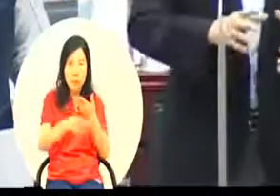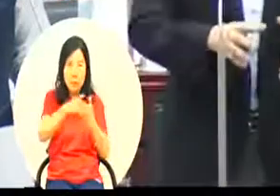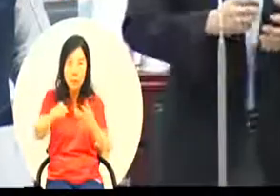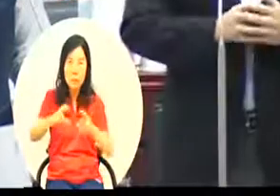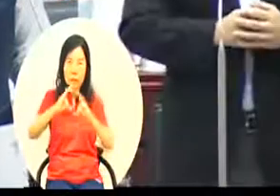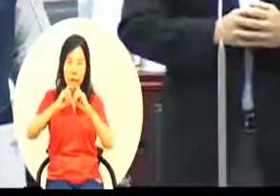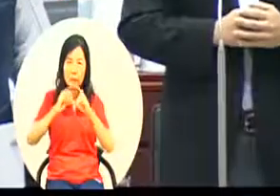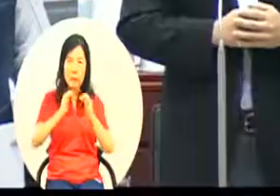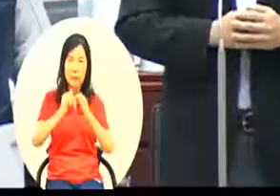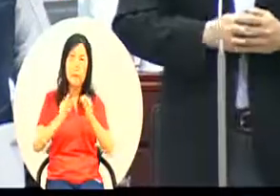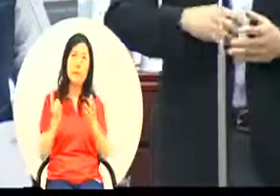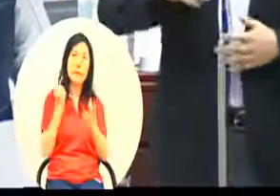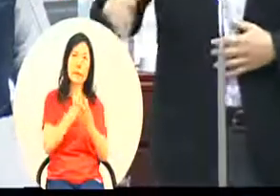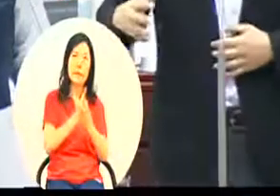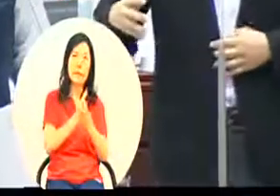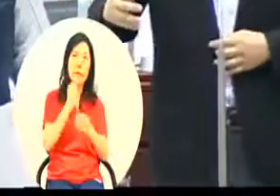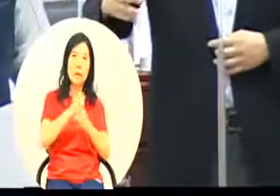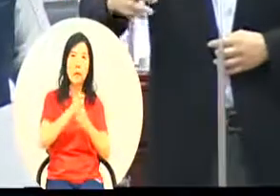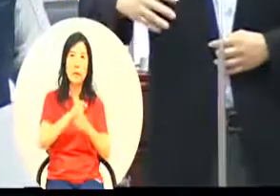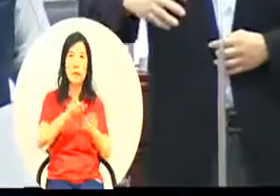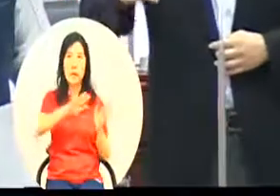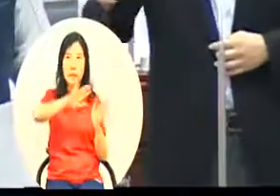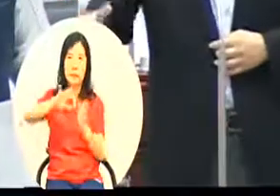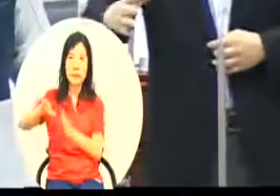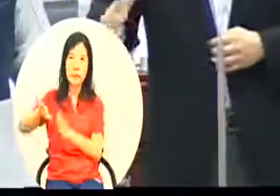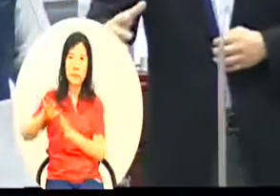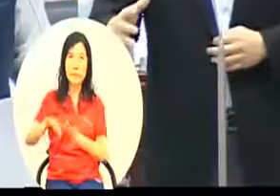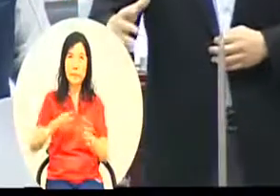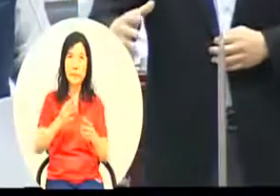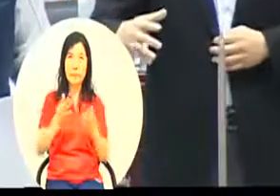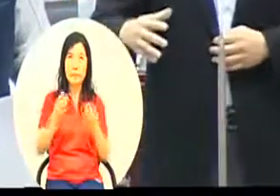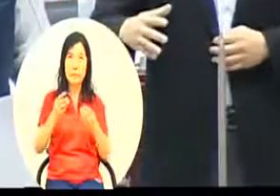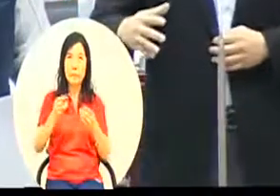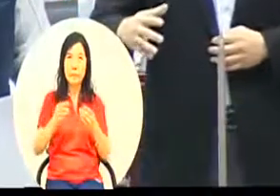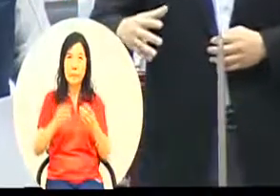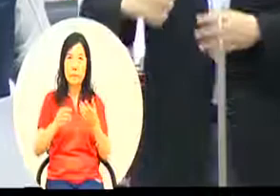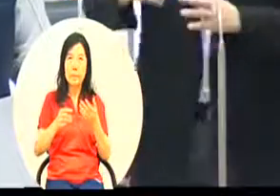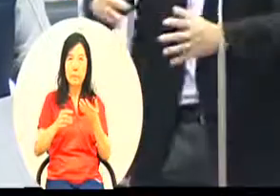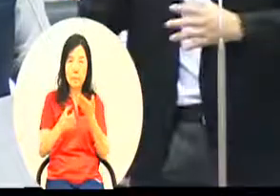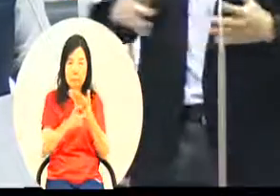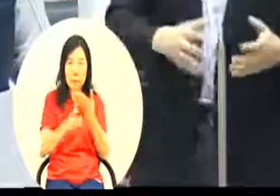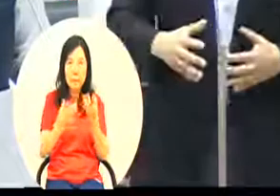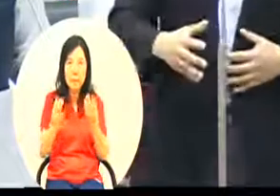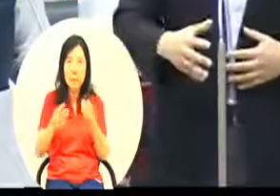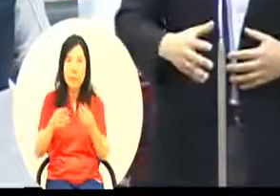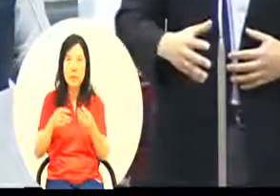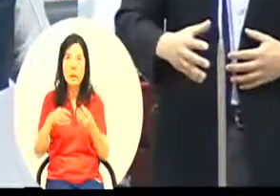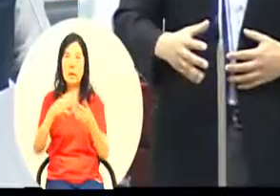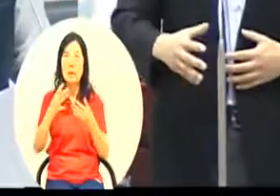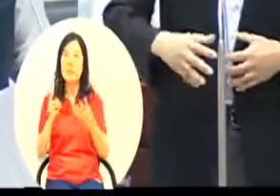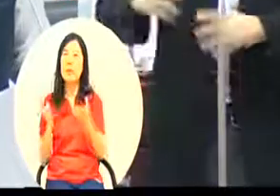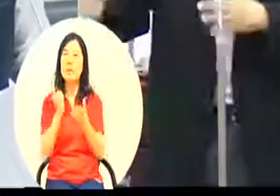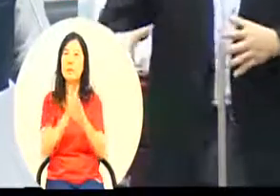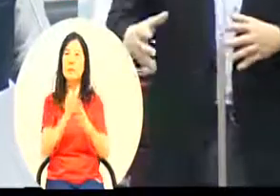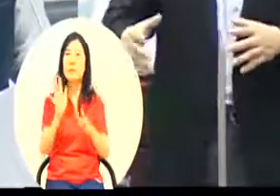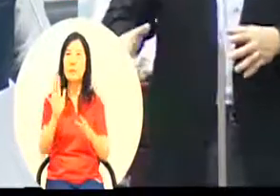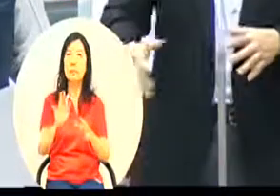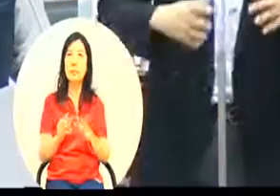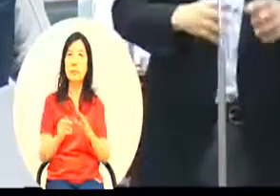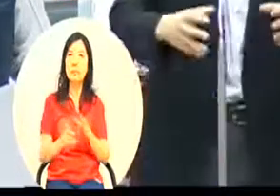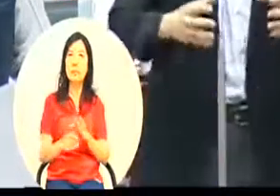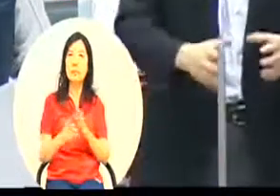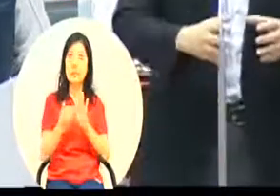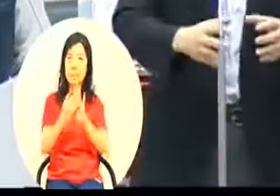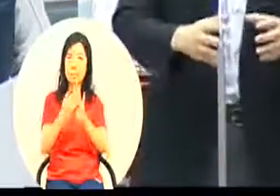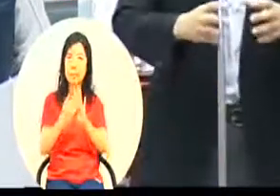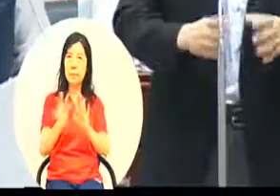归社会的这一块。那另外没有接触毒品的也不要让他进来，不要让他进来，